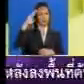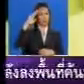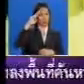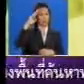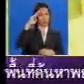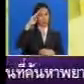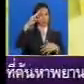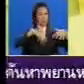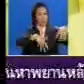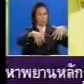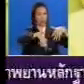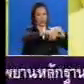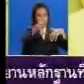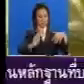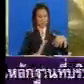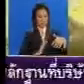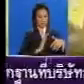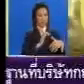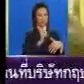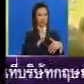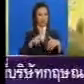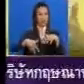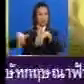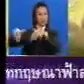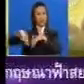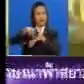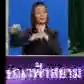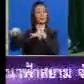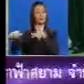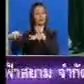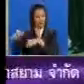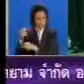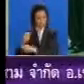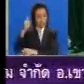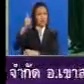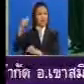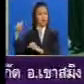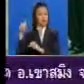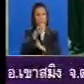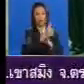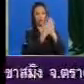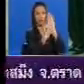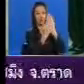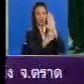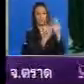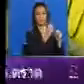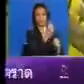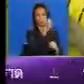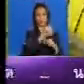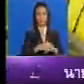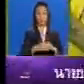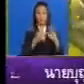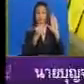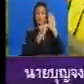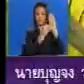สุดที่ชาวบ้านธรรมดาสามารถที่จะมีเกียรตินี้ได้กระทรวงมหาดไทยและกรุงเทพมหานครได้เล็งเห็นถึงความสำคั